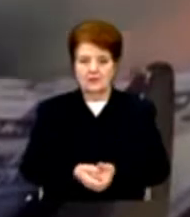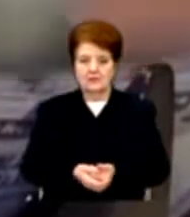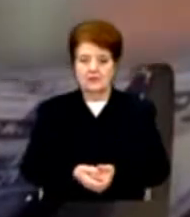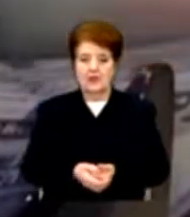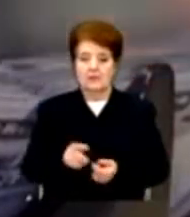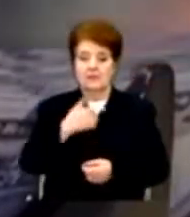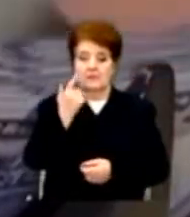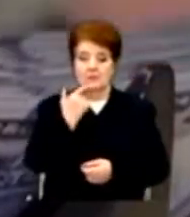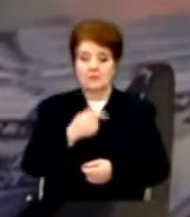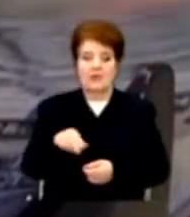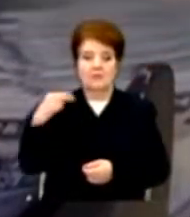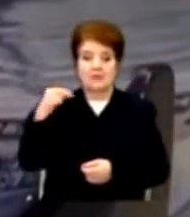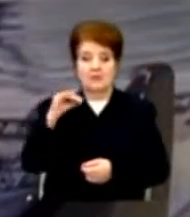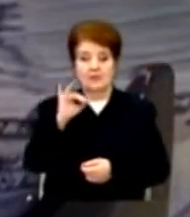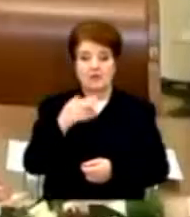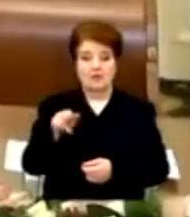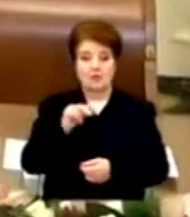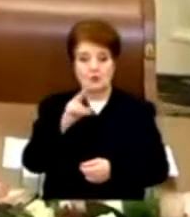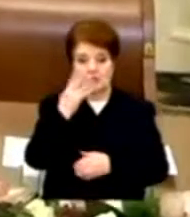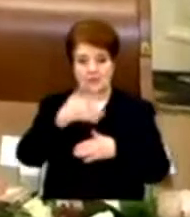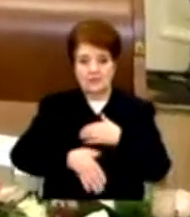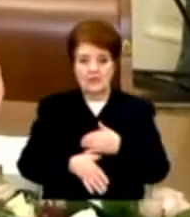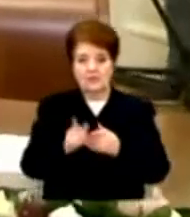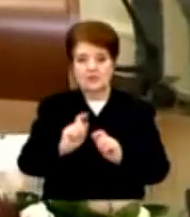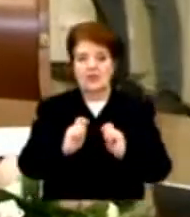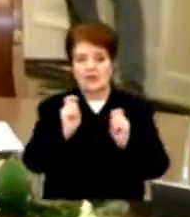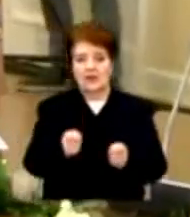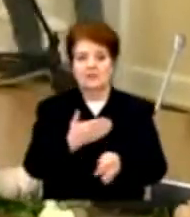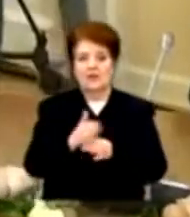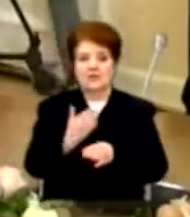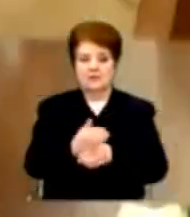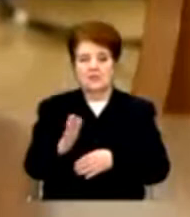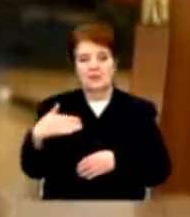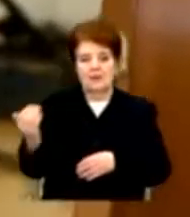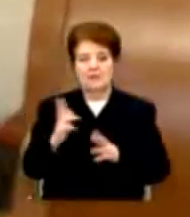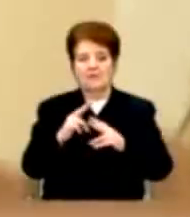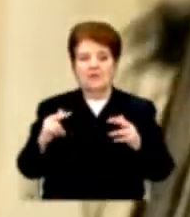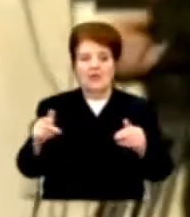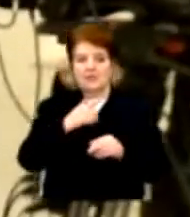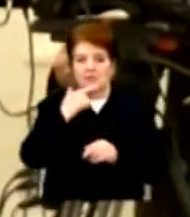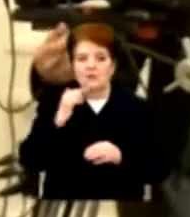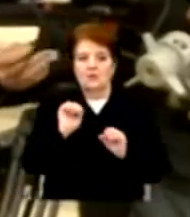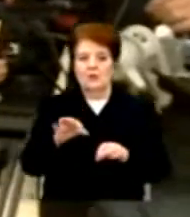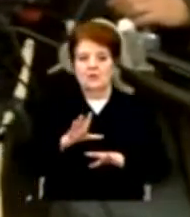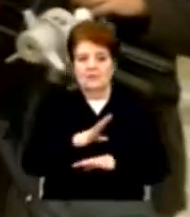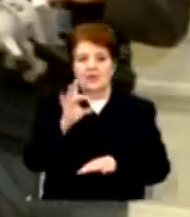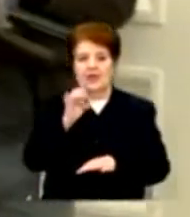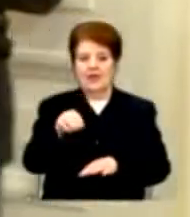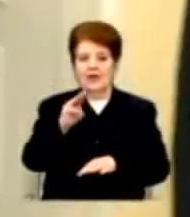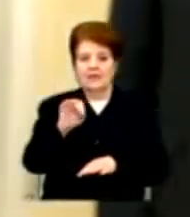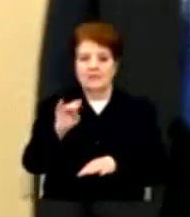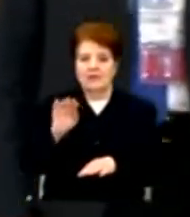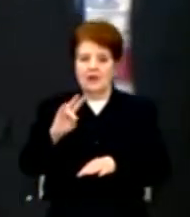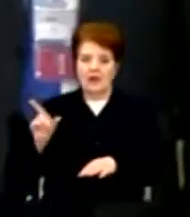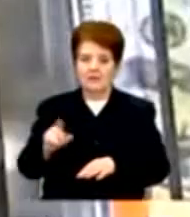Din spusele președintelui Igor Dodon, înțelegerea de acordare a creditului din partea Federației Ruse poate fi ratificată la una